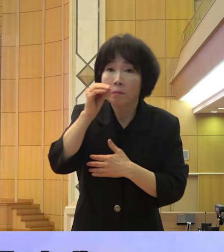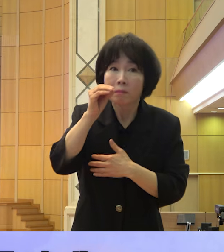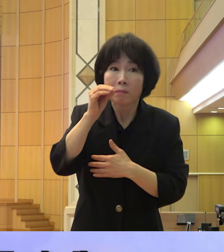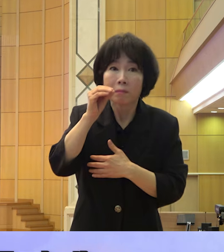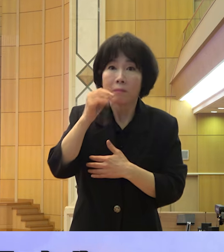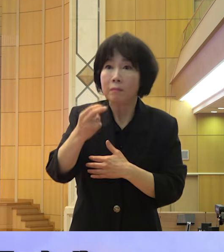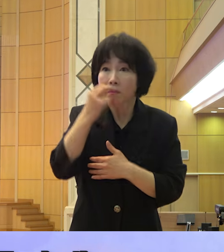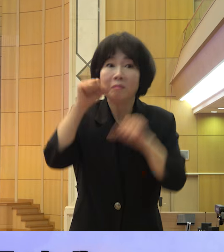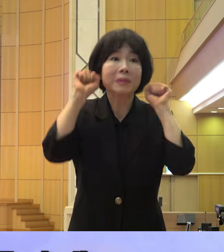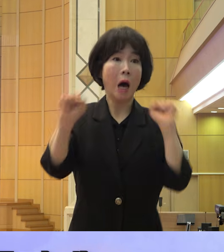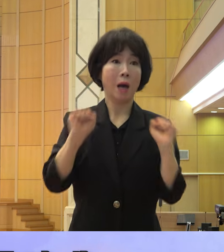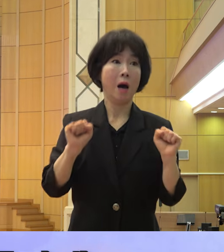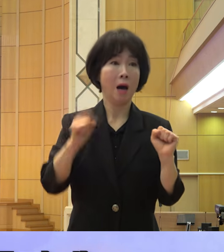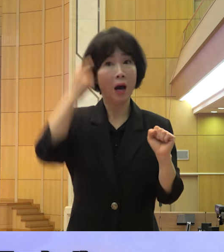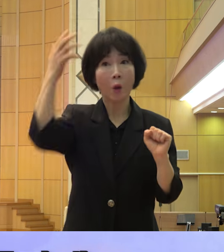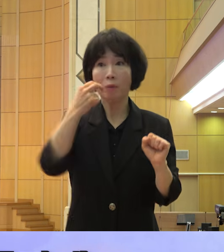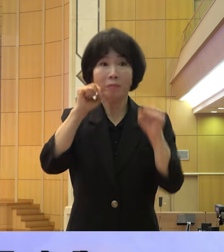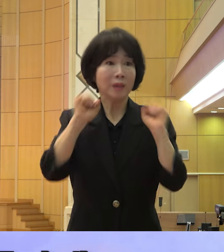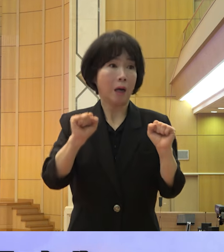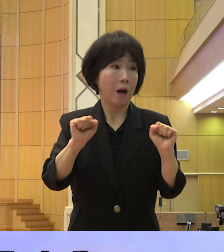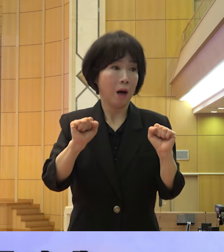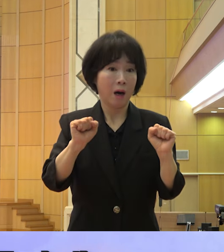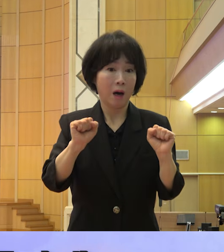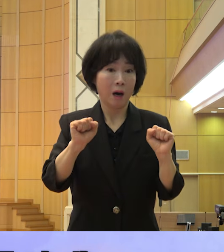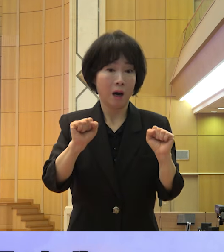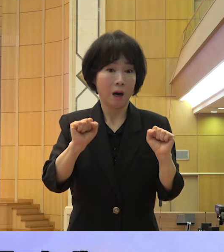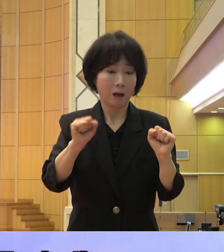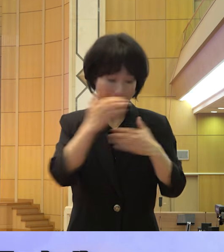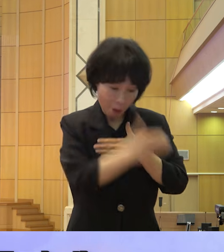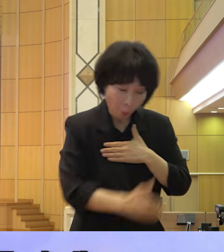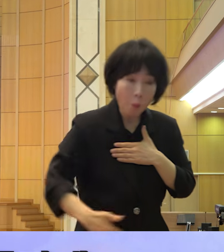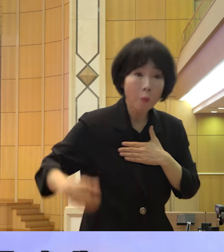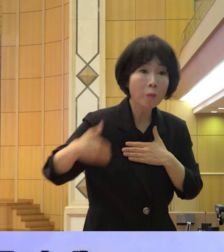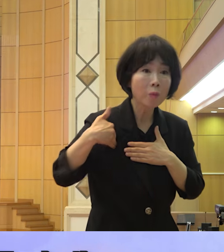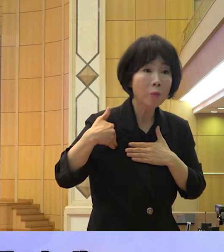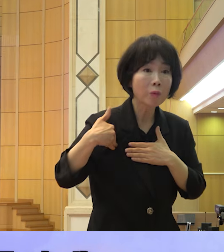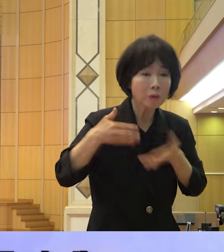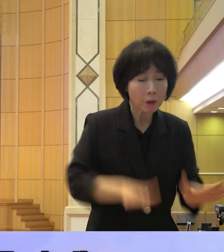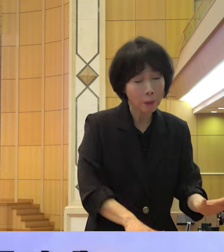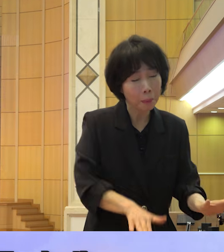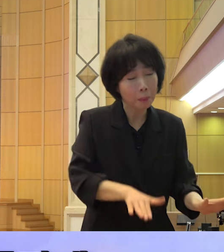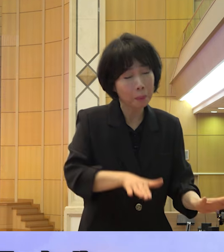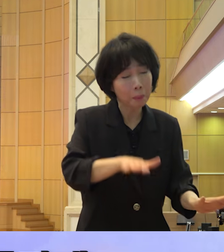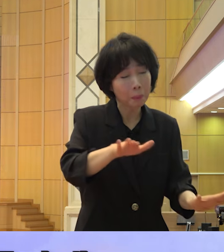생겼으니, 육체라고 하는 것은 어머니 뱃속에 나왔다가 그냥